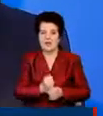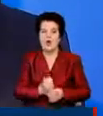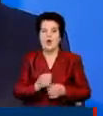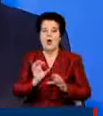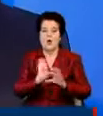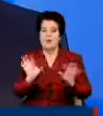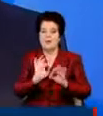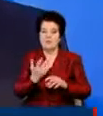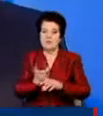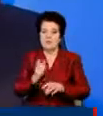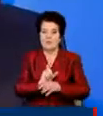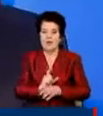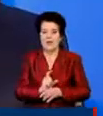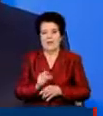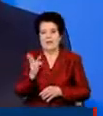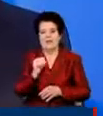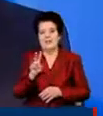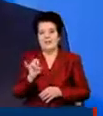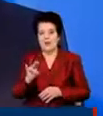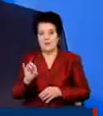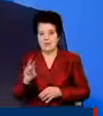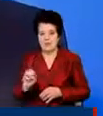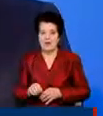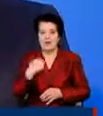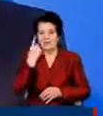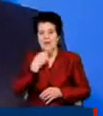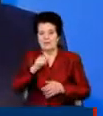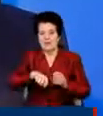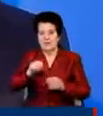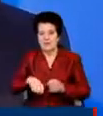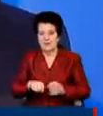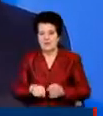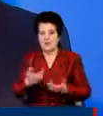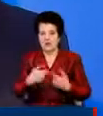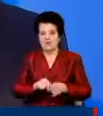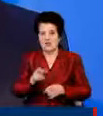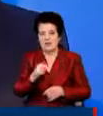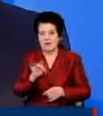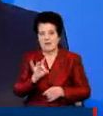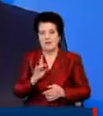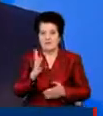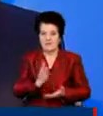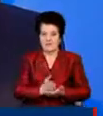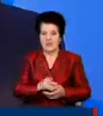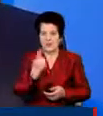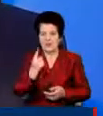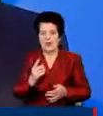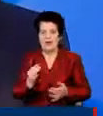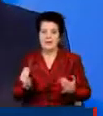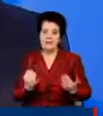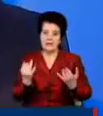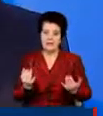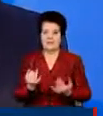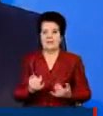foarte dinamică, să nu fie doar expertiză din partea experților, ca să zic așa, dar să fie una interesantă